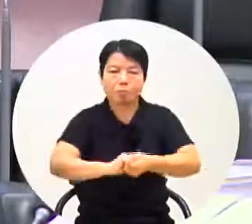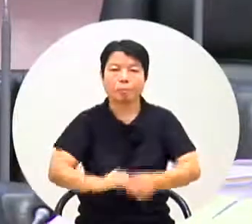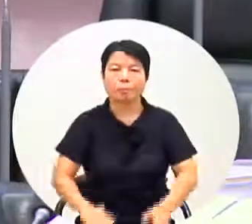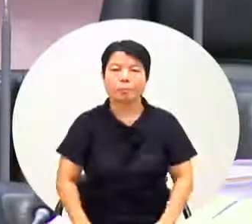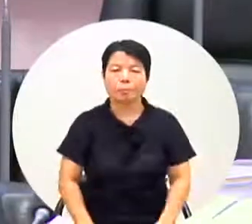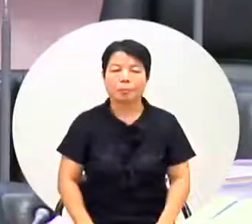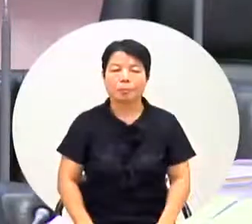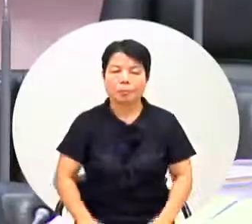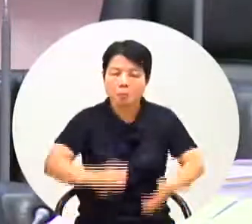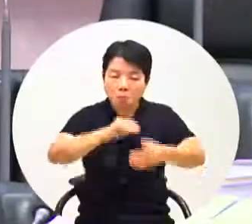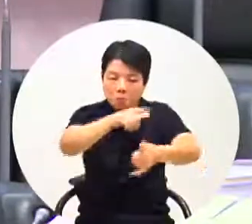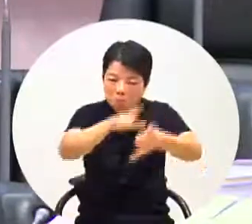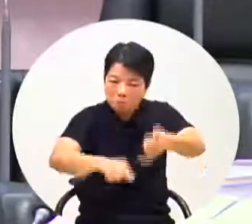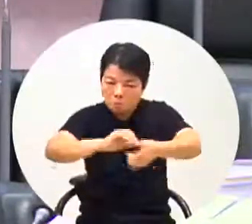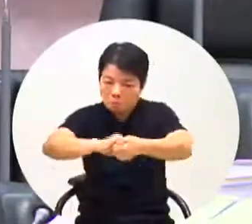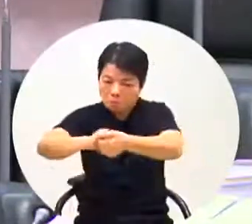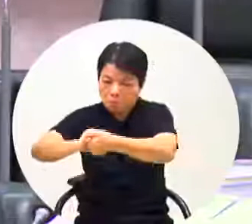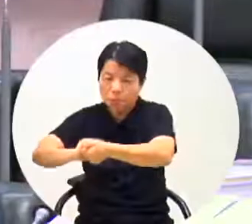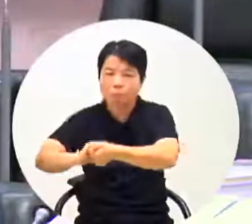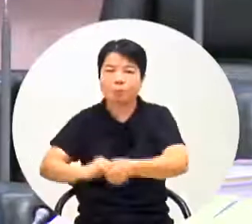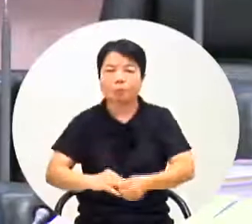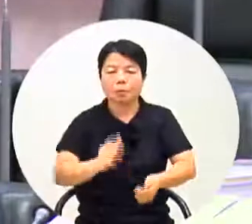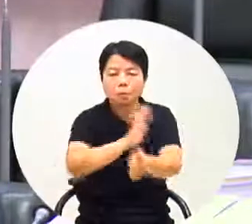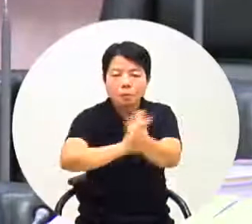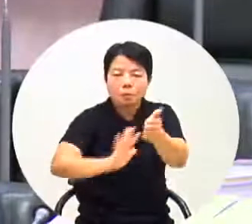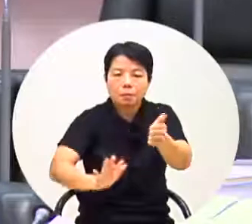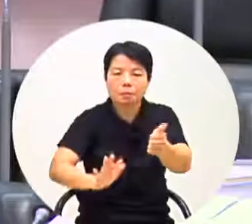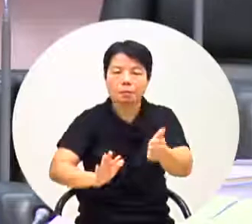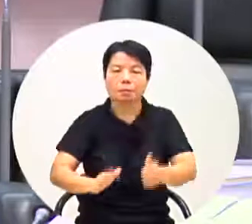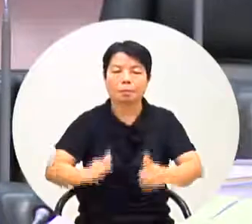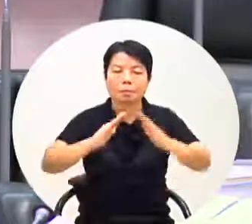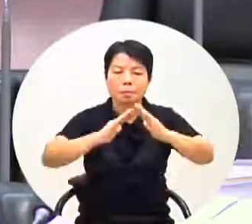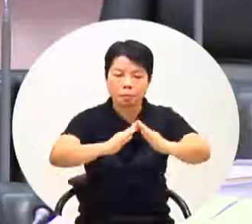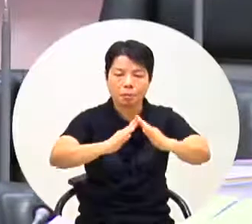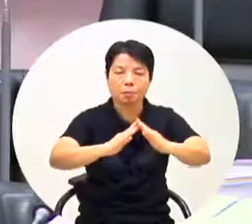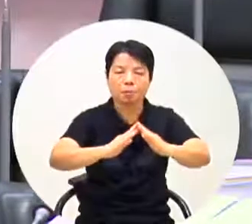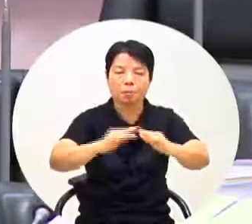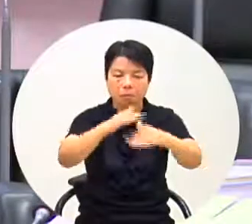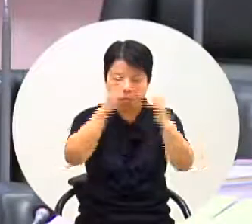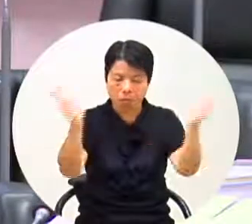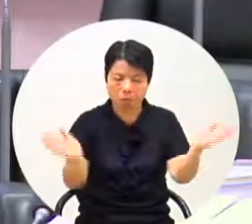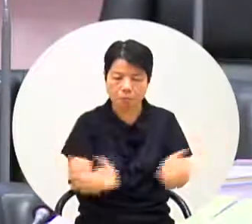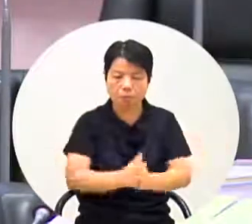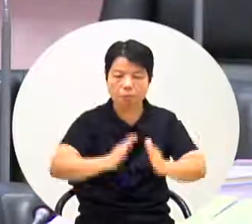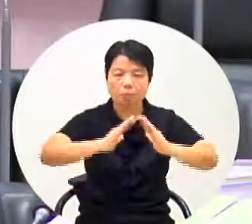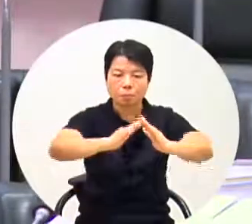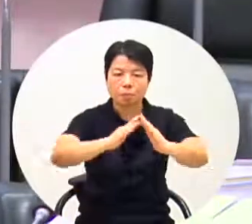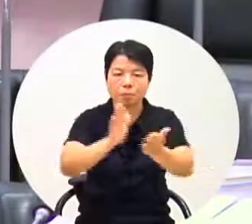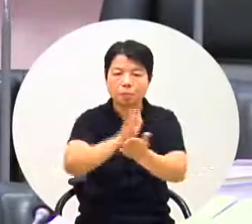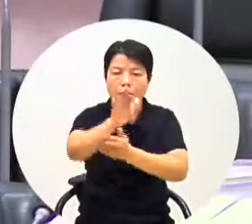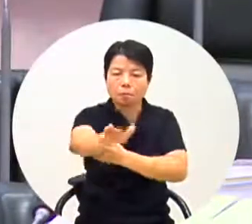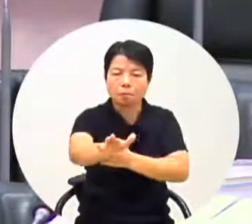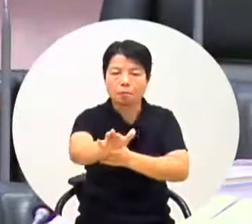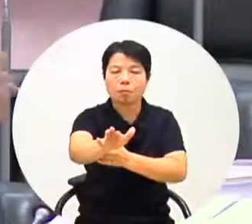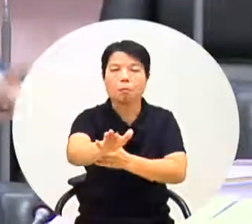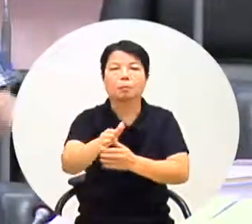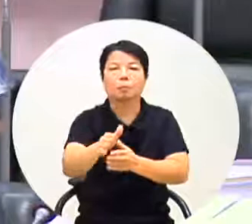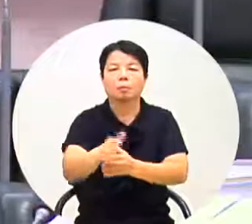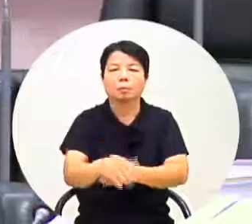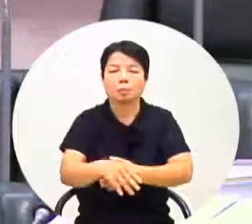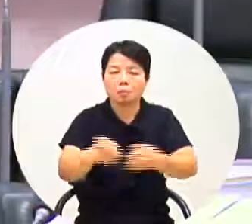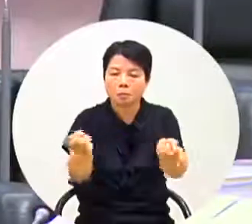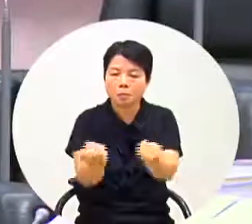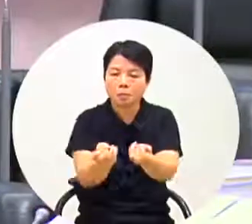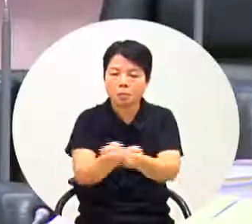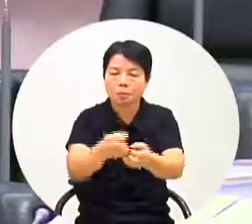案影响整个都市未来的开发，不管是未来的也